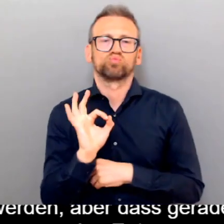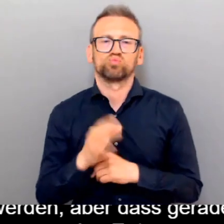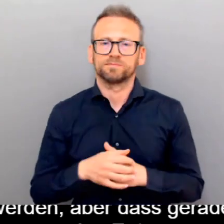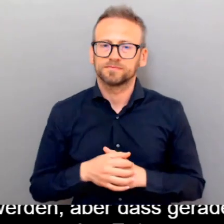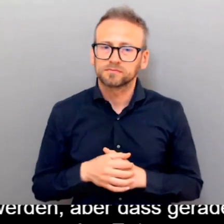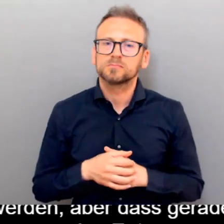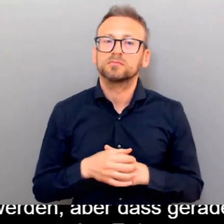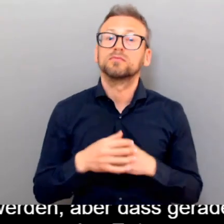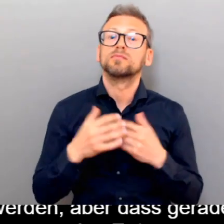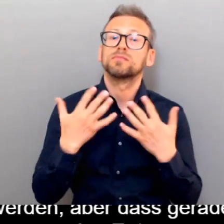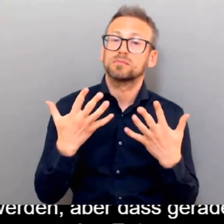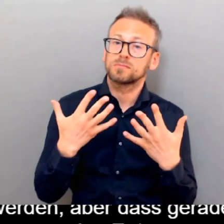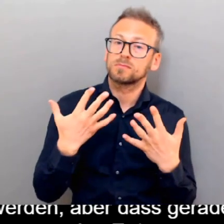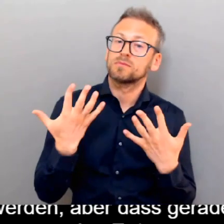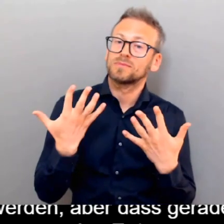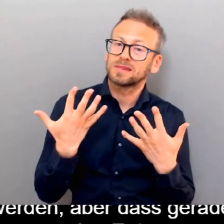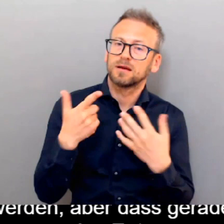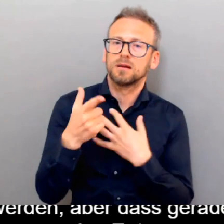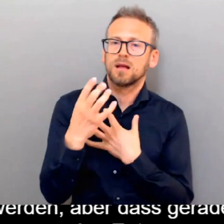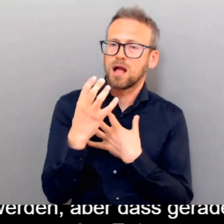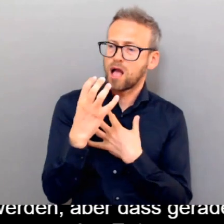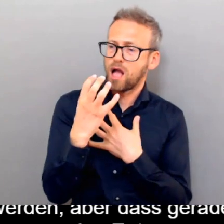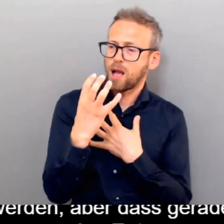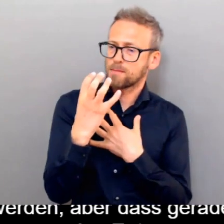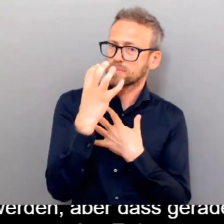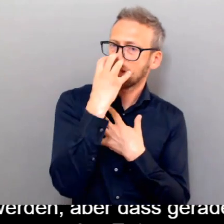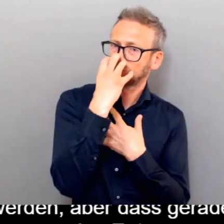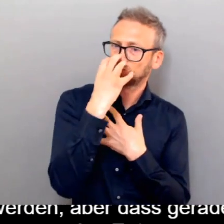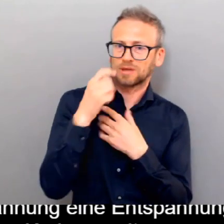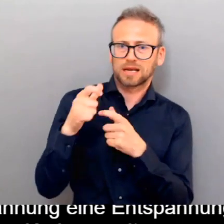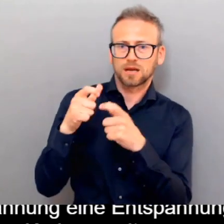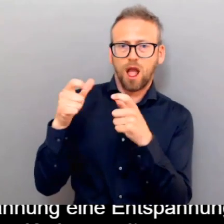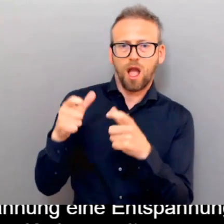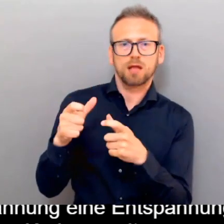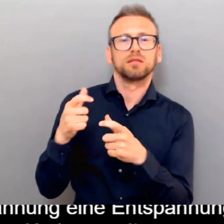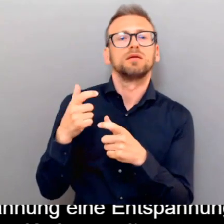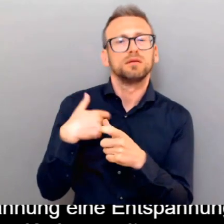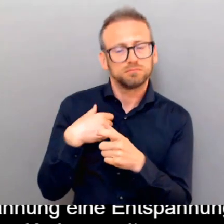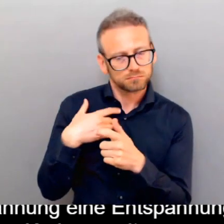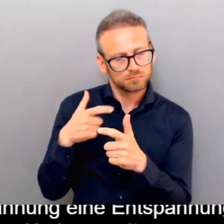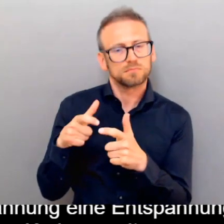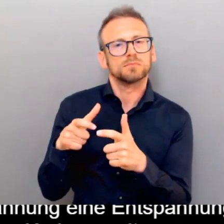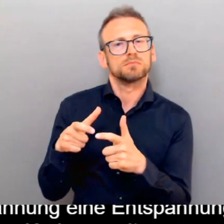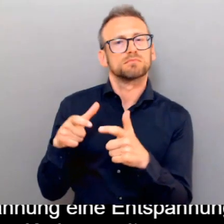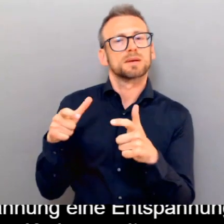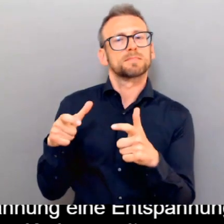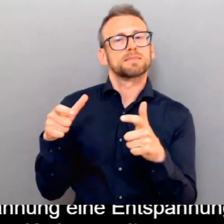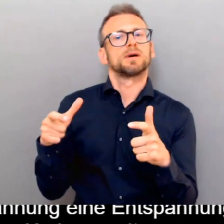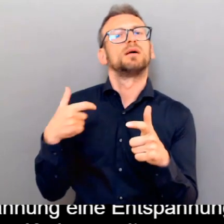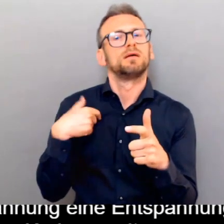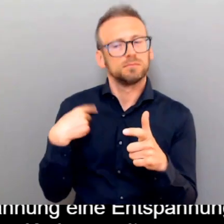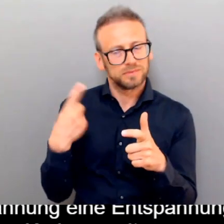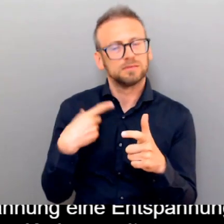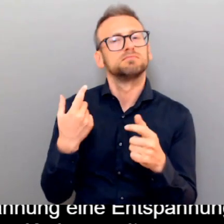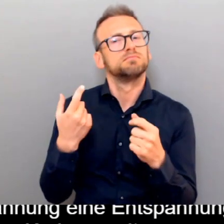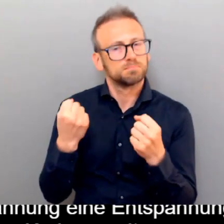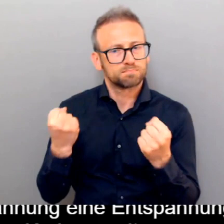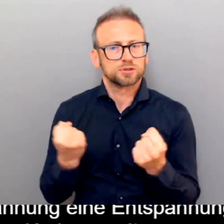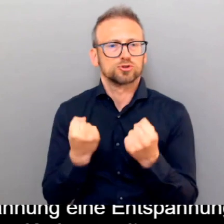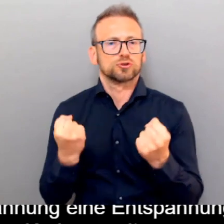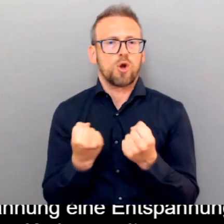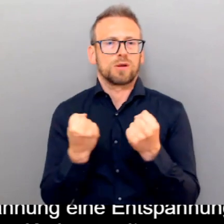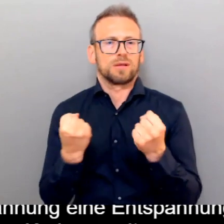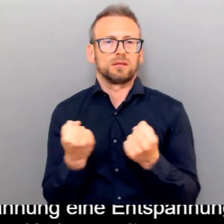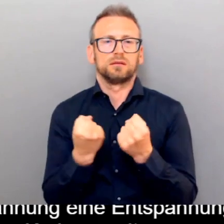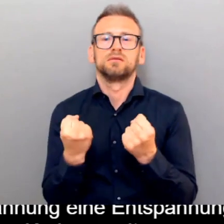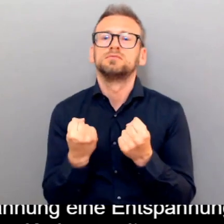1825 Beatmungsgeräte vom Freistaat Bayern her mit bestellt und